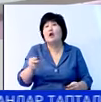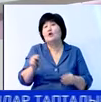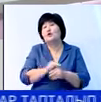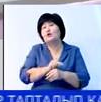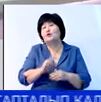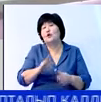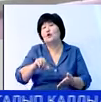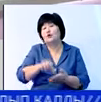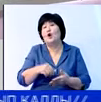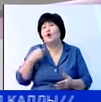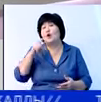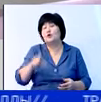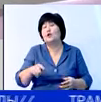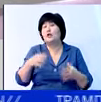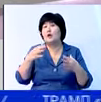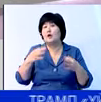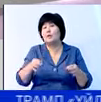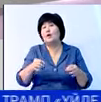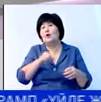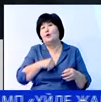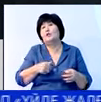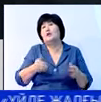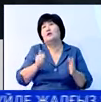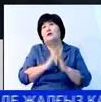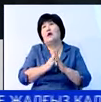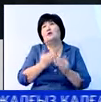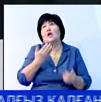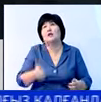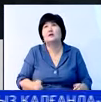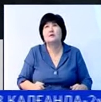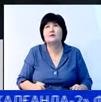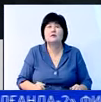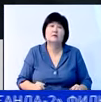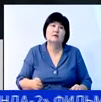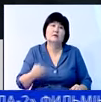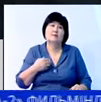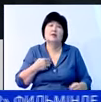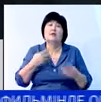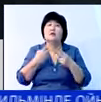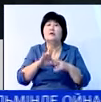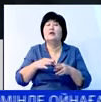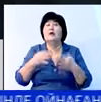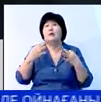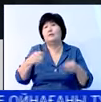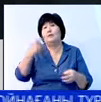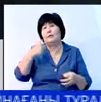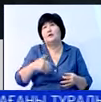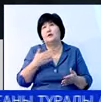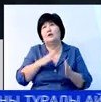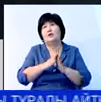жолына түстім деген сотталушы бас бостандығын өзінде қалдыруды сұрады. Соттан бас бостандығын шектеу арғы қалдыра беруіңізді